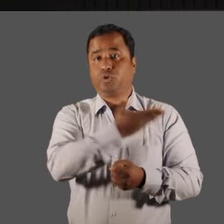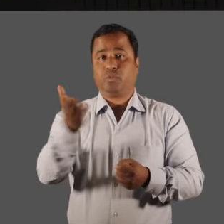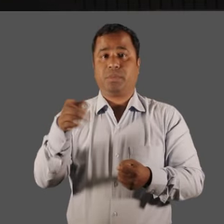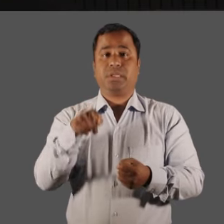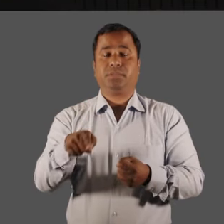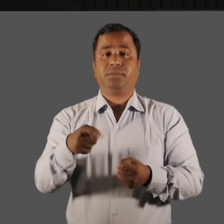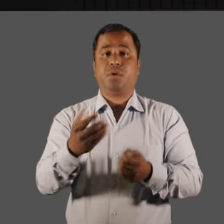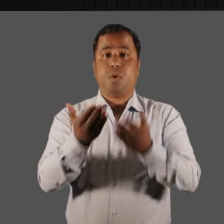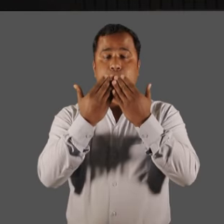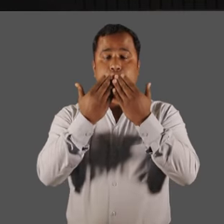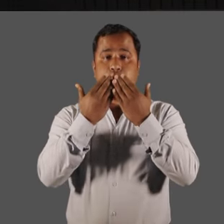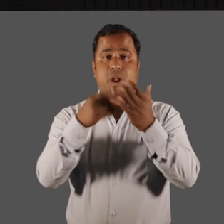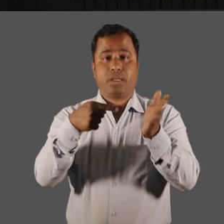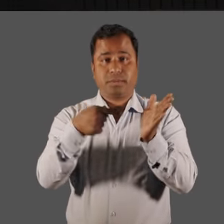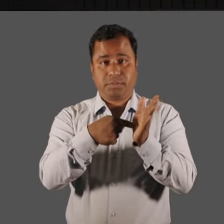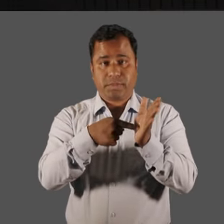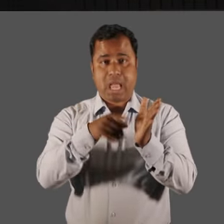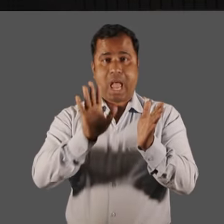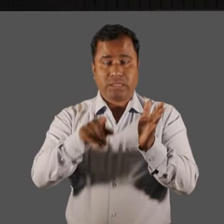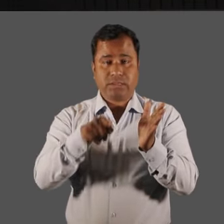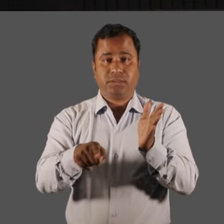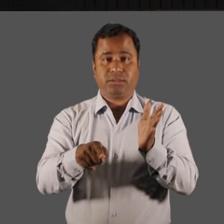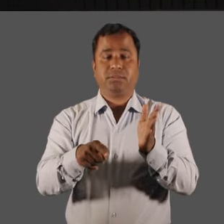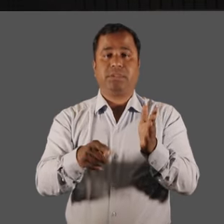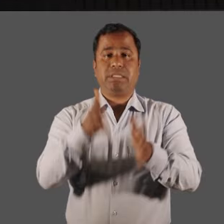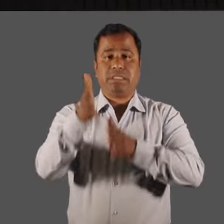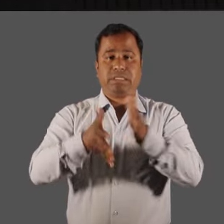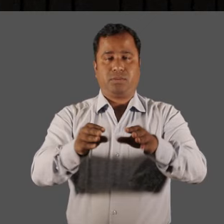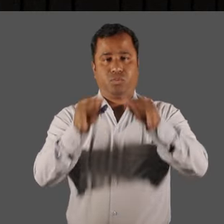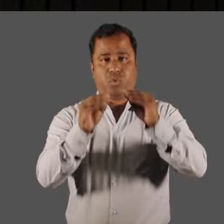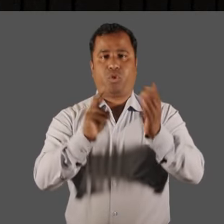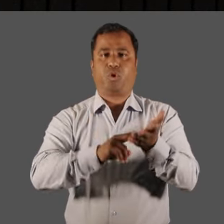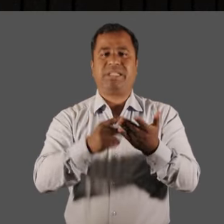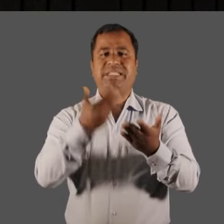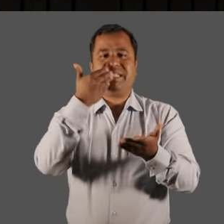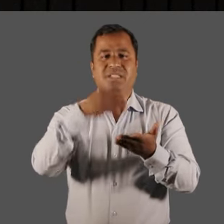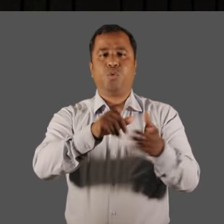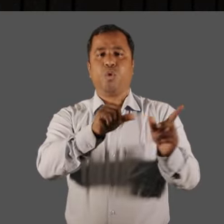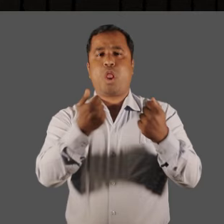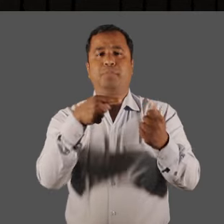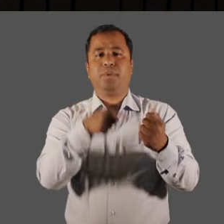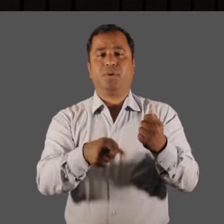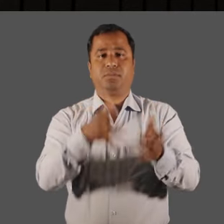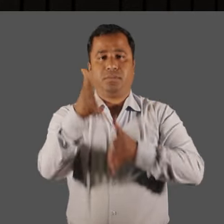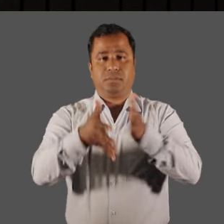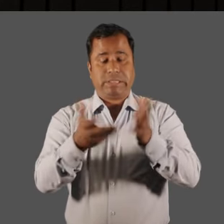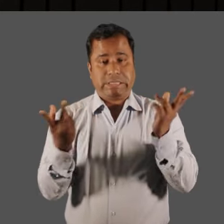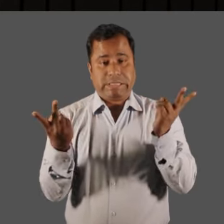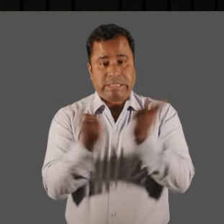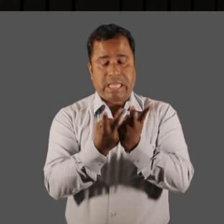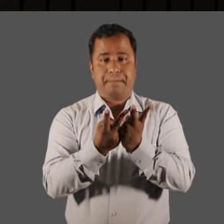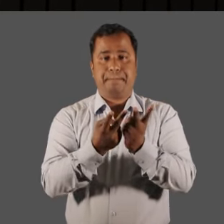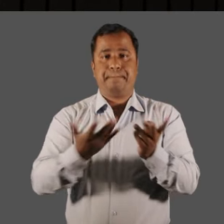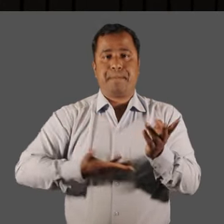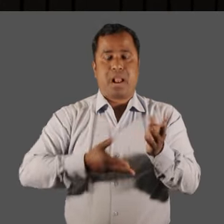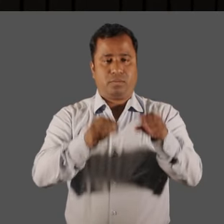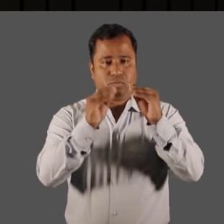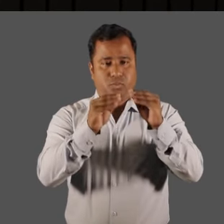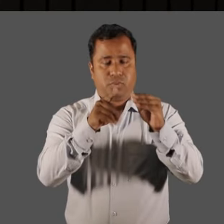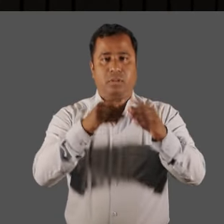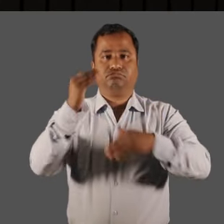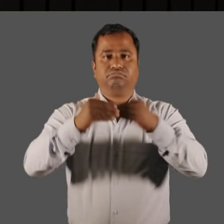তাদের লেখাপড়ার ক্ষেত্রে এই সাইন ল্যাঙ্গুয়েজের থ্রুতে তাদেরকে পড়ানো হোক। তাহলে পড়াটা আসলে তাদের ভেতরে গেঁথে যাবে এবং ফ্রুটফুল